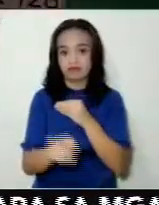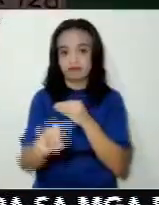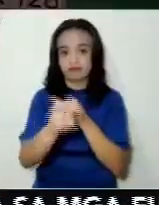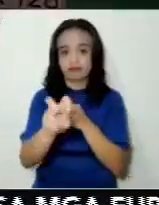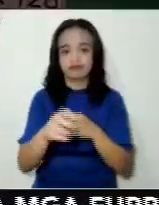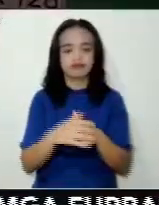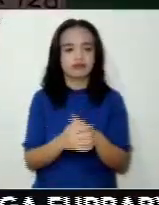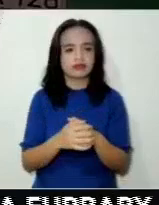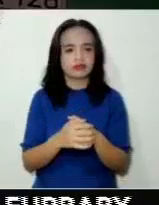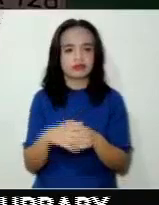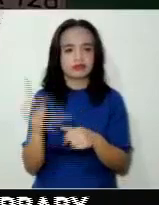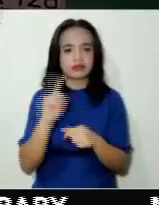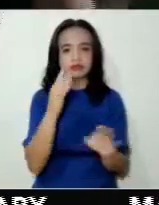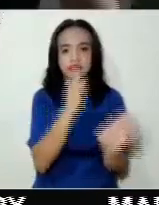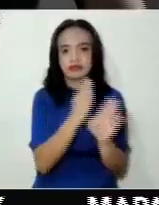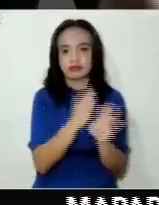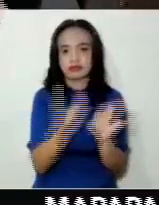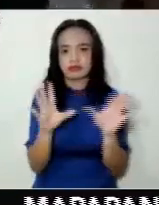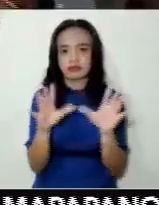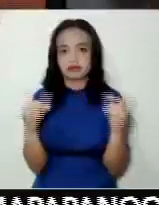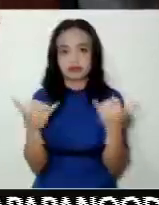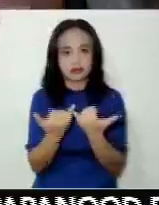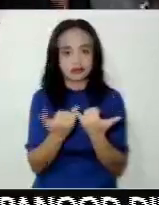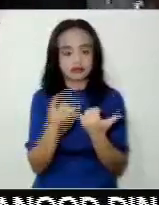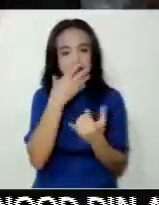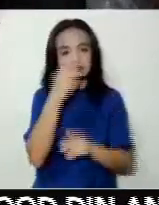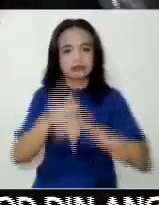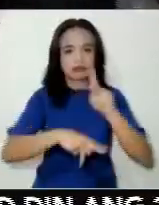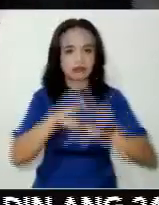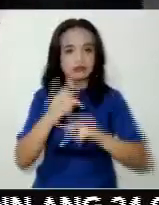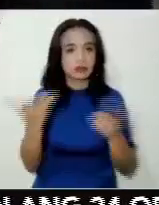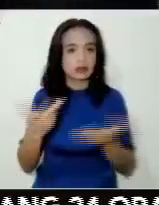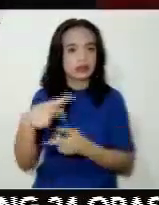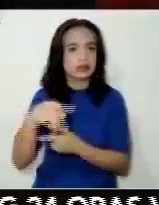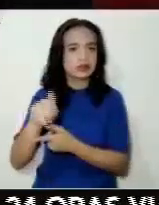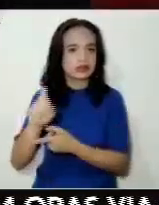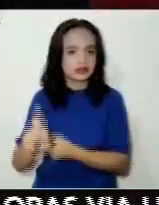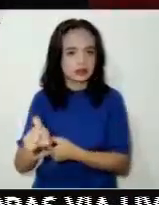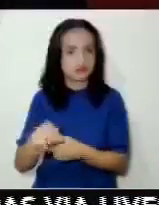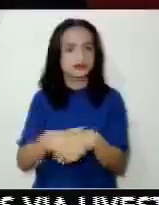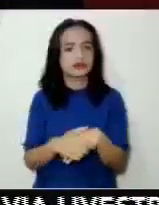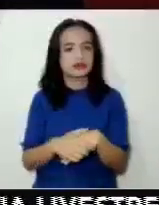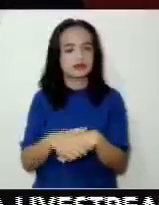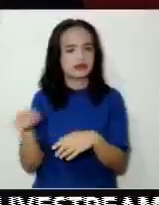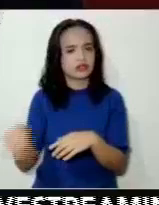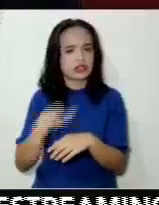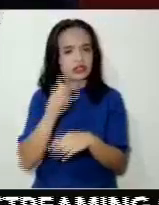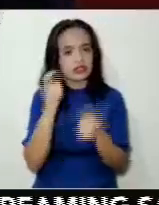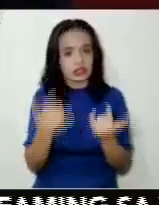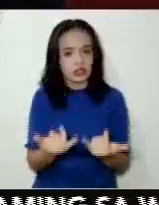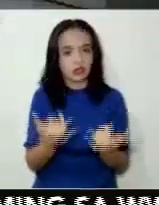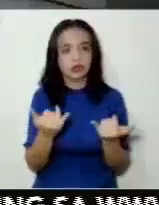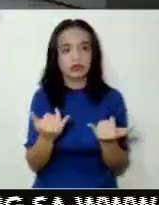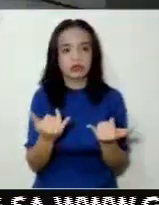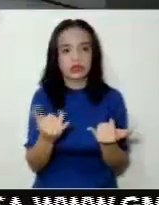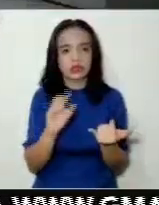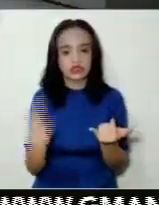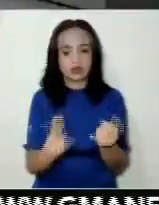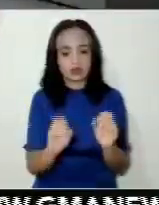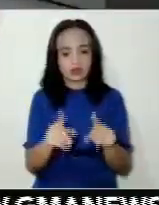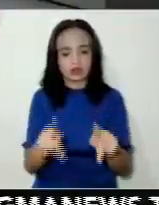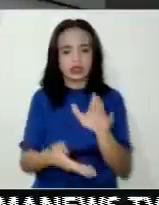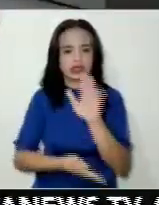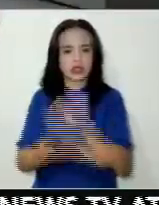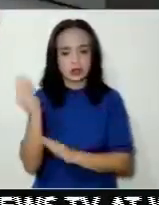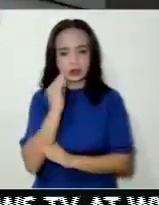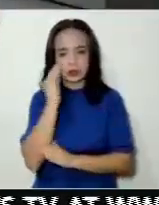bus companies ng ating mga pasahero ay nasa PITX na rin. Tinake nila yung opportunity ngayon na mas makauwi na ng mas maaga